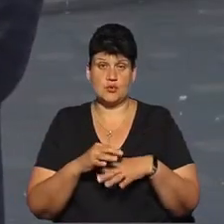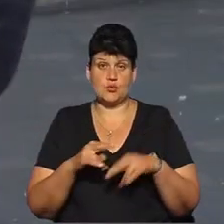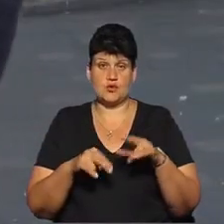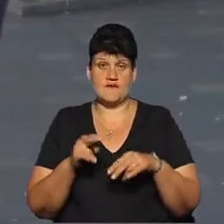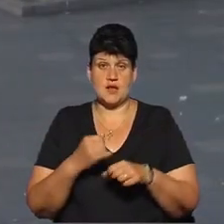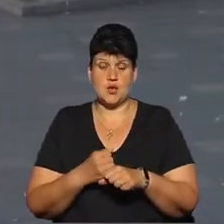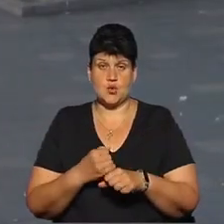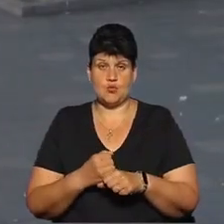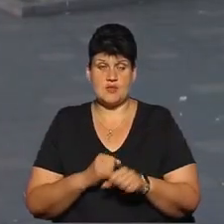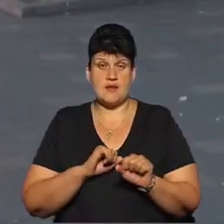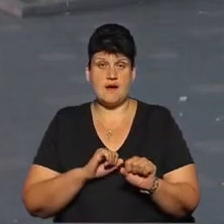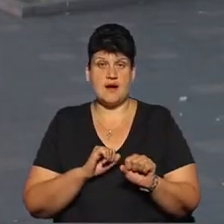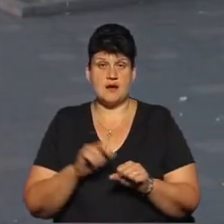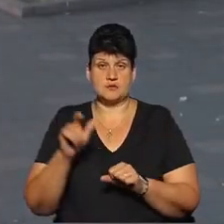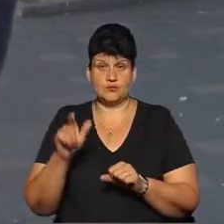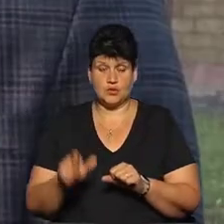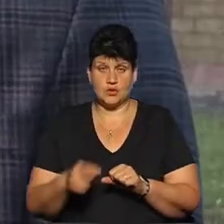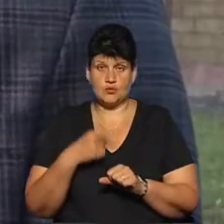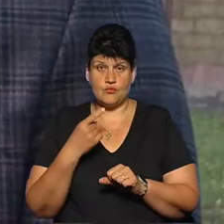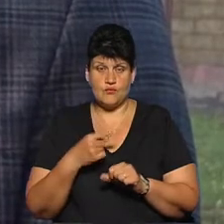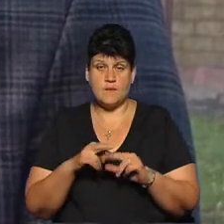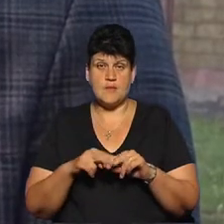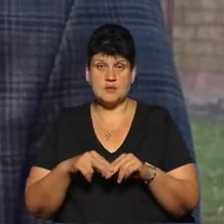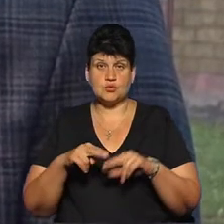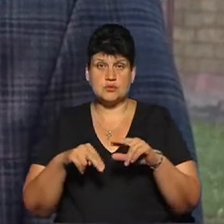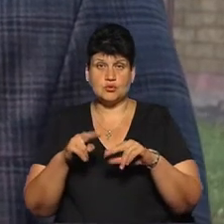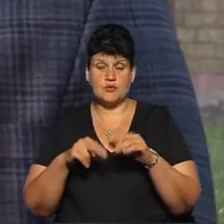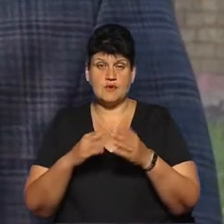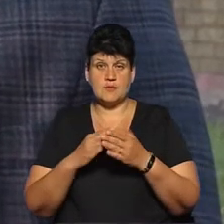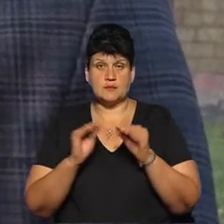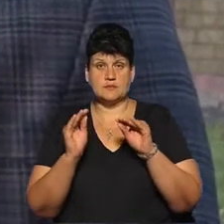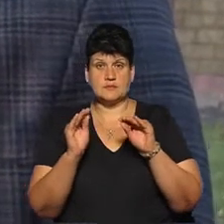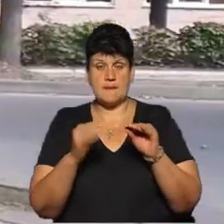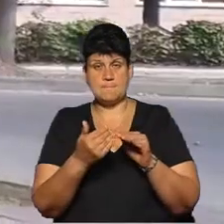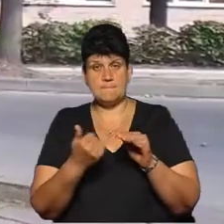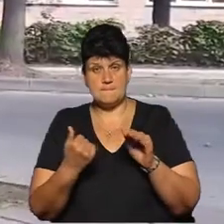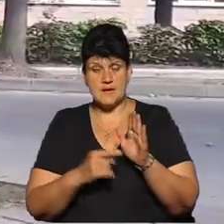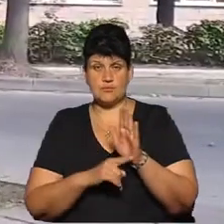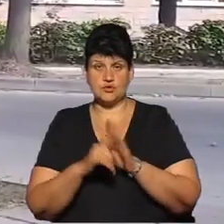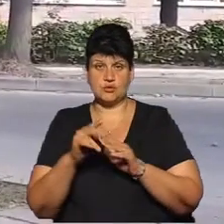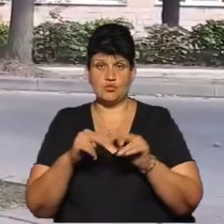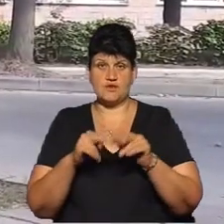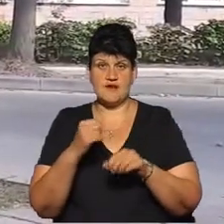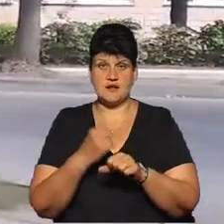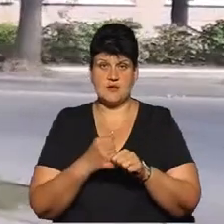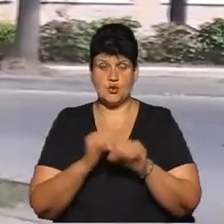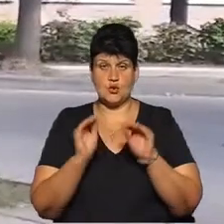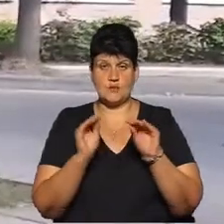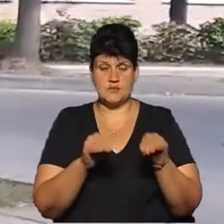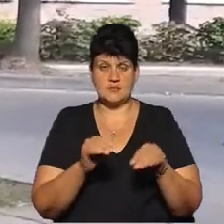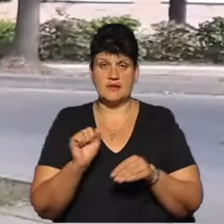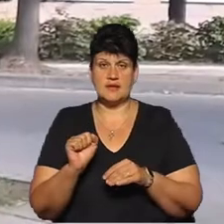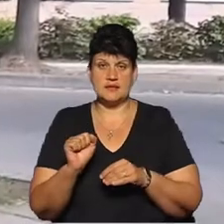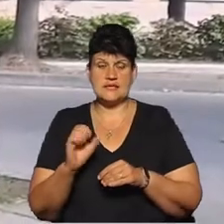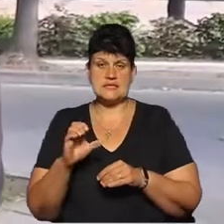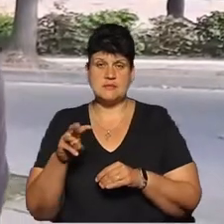Адвокат Віталій Вітів розповів, паспорт забудови має бути встановлений перед початком будівельних робіт. Андрій Смашний каже, дозвільні документи